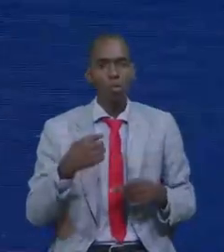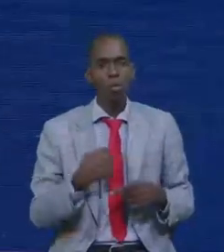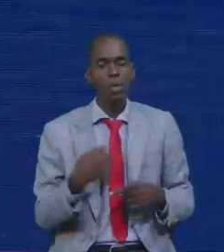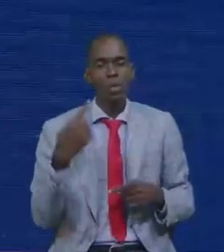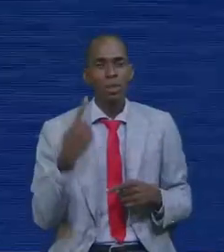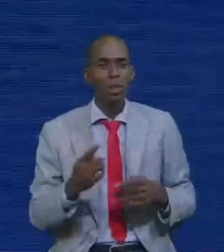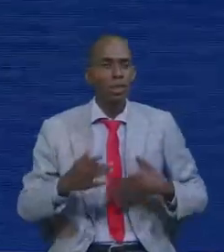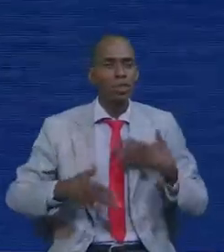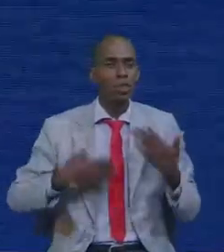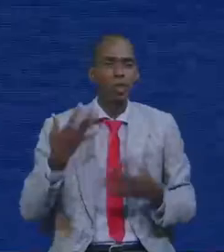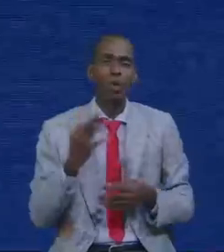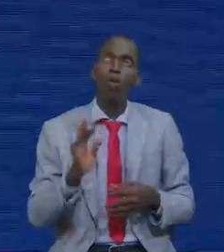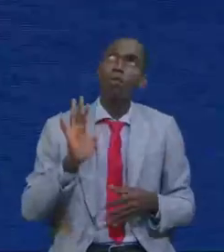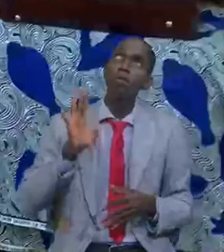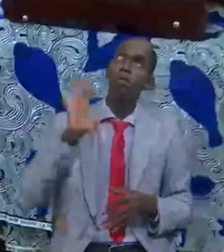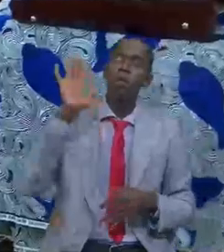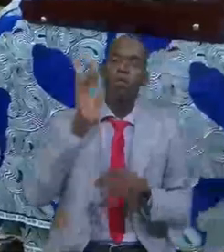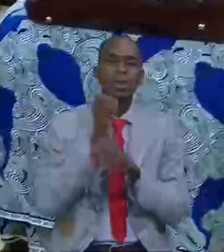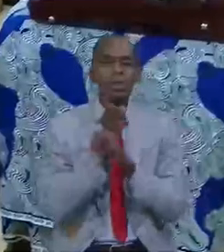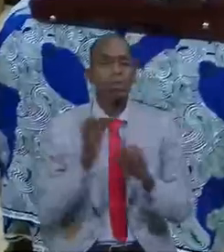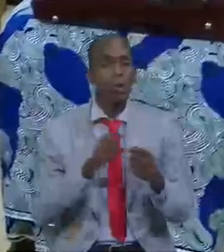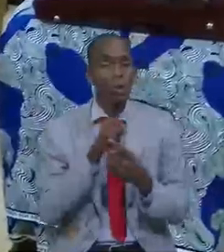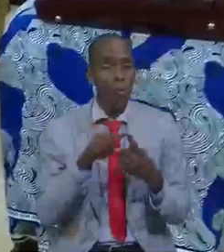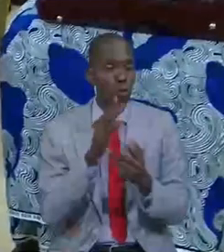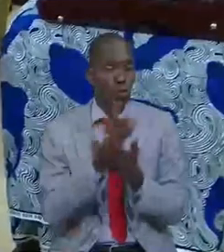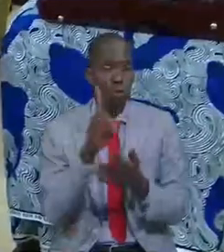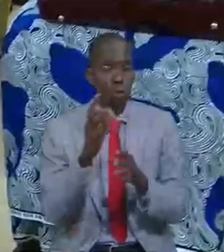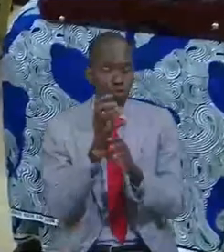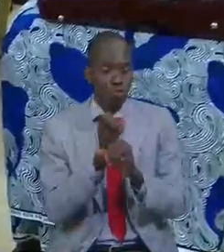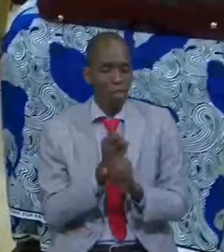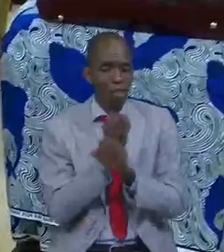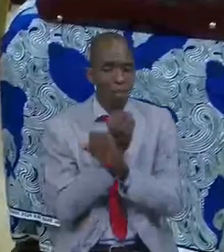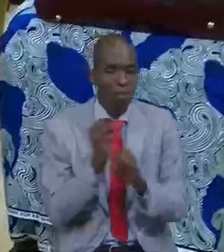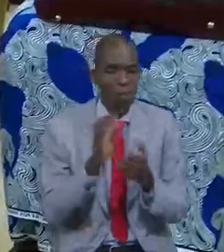verset 14, lui second, rends-moi la joie de ton salut. Quand quelqu'un le salue, le pardon,